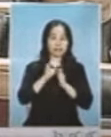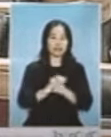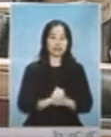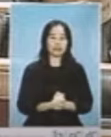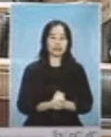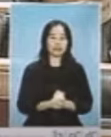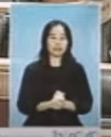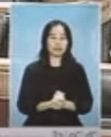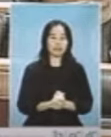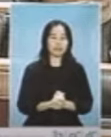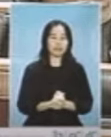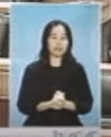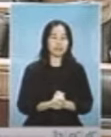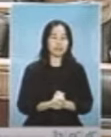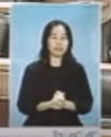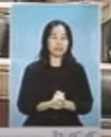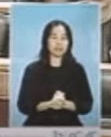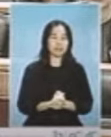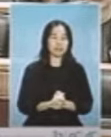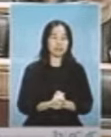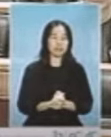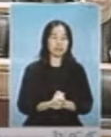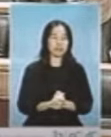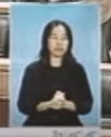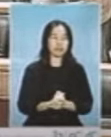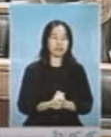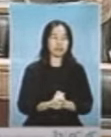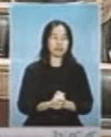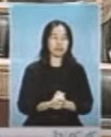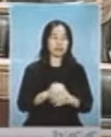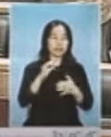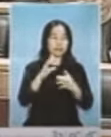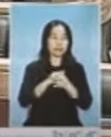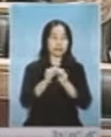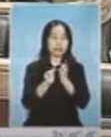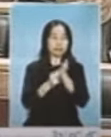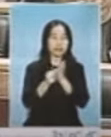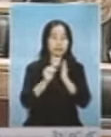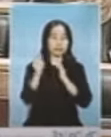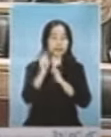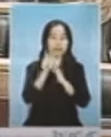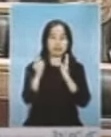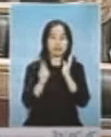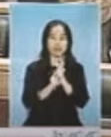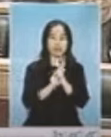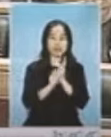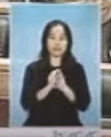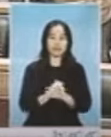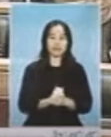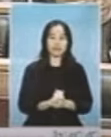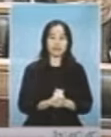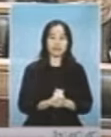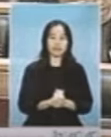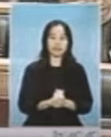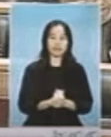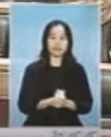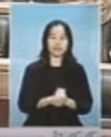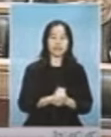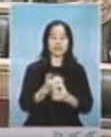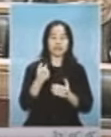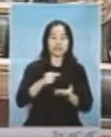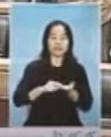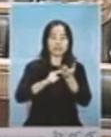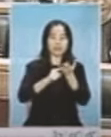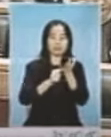านประธานครับเรื่องการแก้ไขกฎหมายรัฐธรรมนูญตามที่สภาได้เสนอแก้ไ